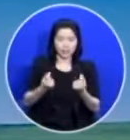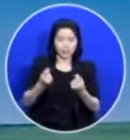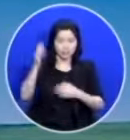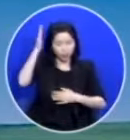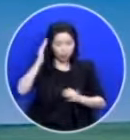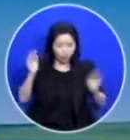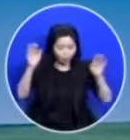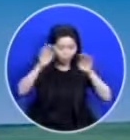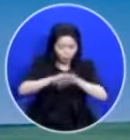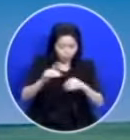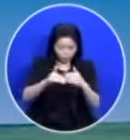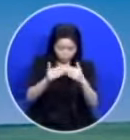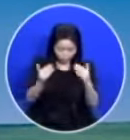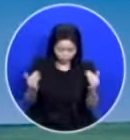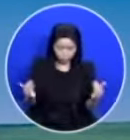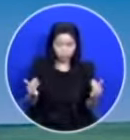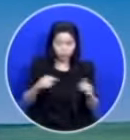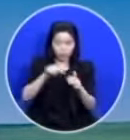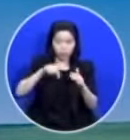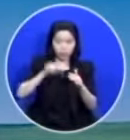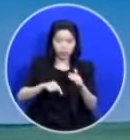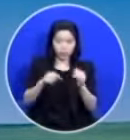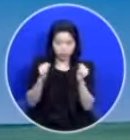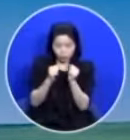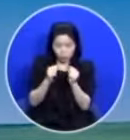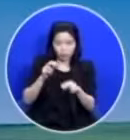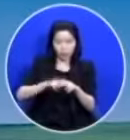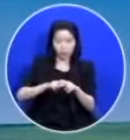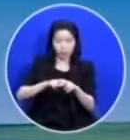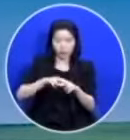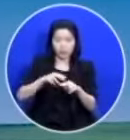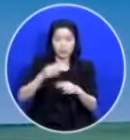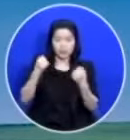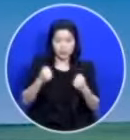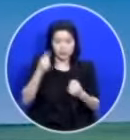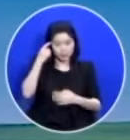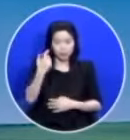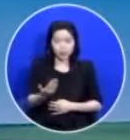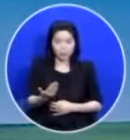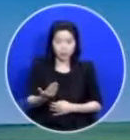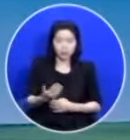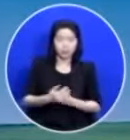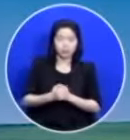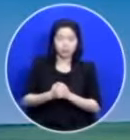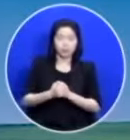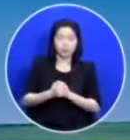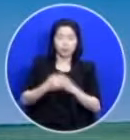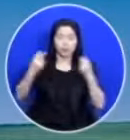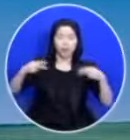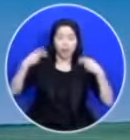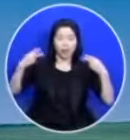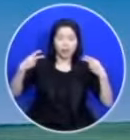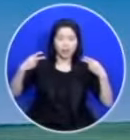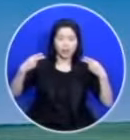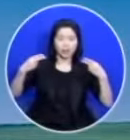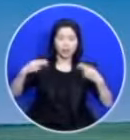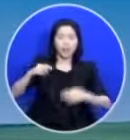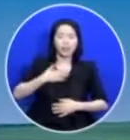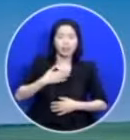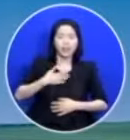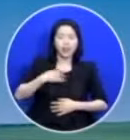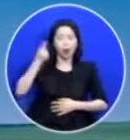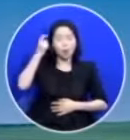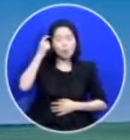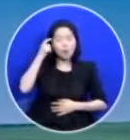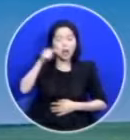피하여 지금 앉아 있는 분들이 계시지 않습니까 엘리야는 내가 왜 여기